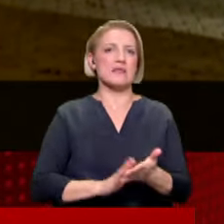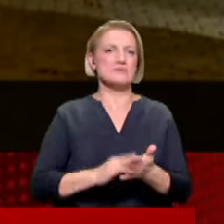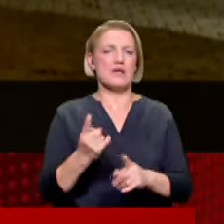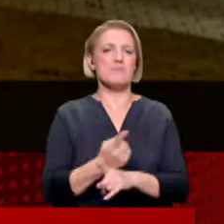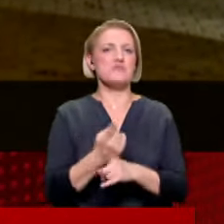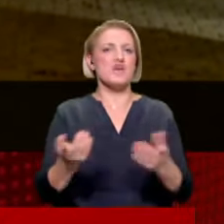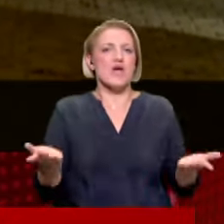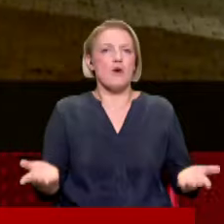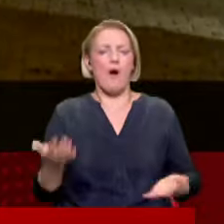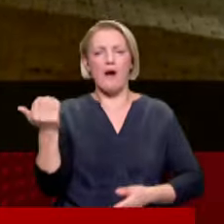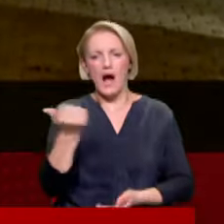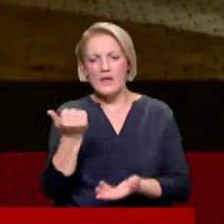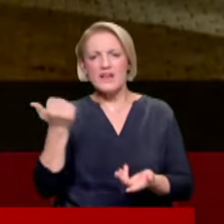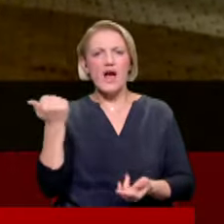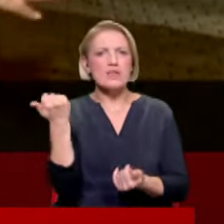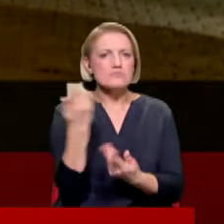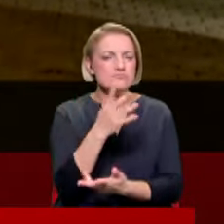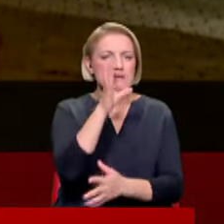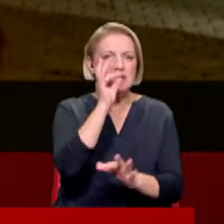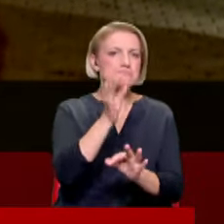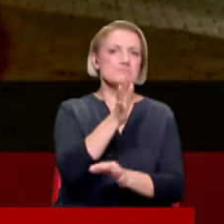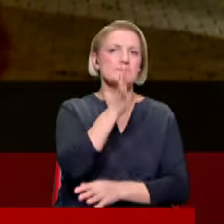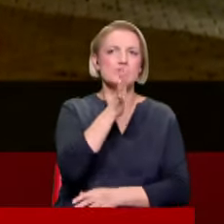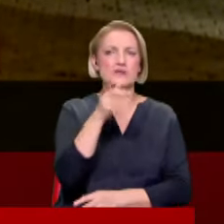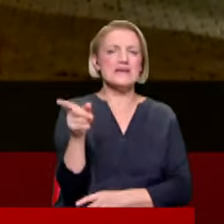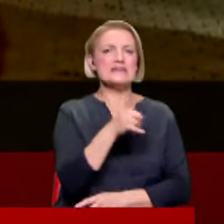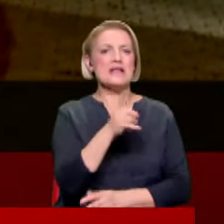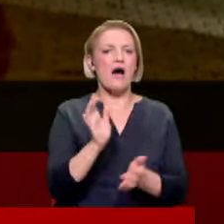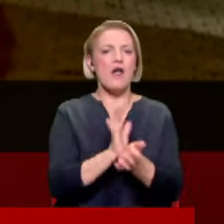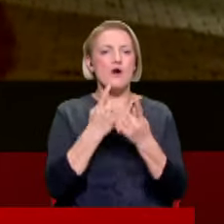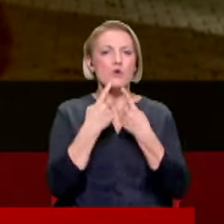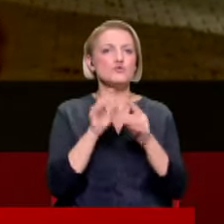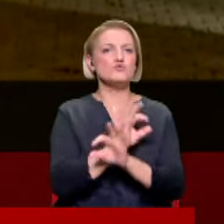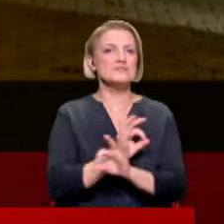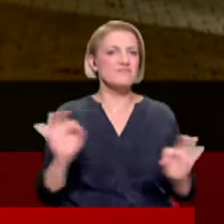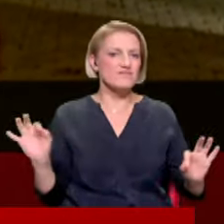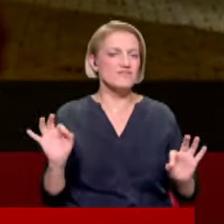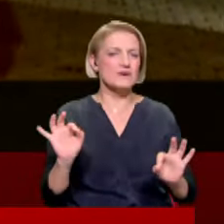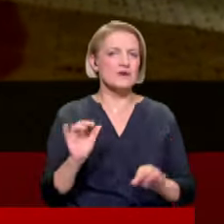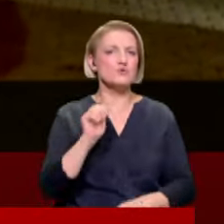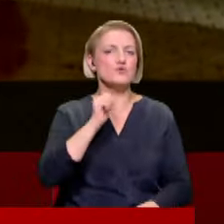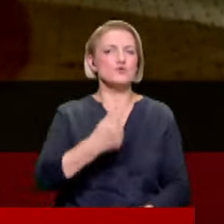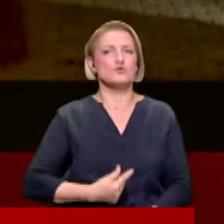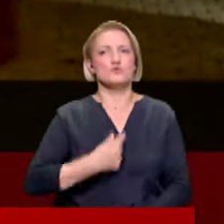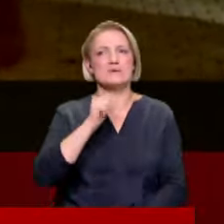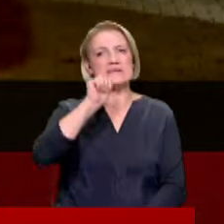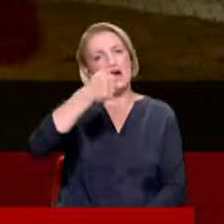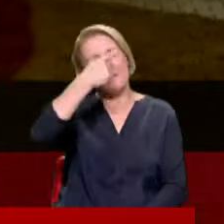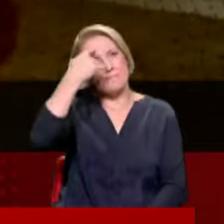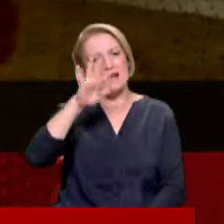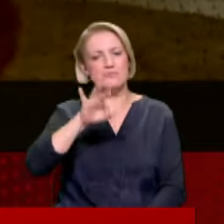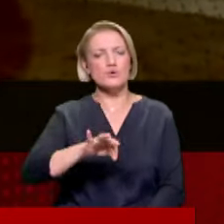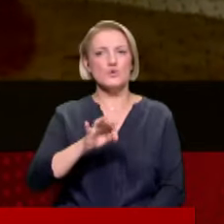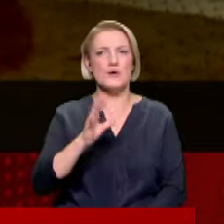hiçbir şey yok Ne katili ne de katilleri biliyoruz iki tarafta aileden konuşmuyor Umudumuz Yarınlarda yarın belki bu